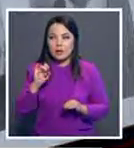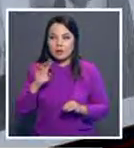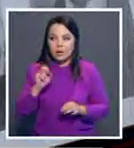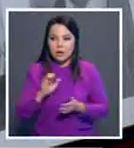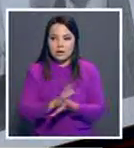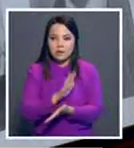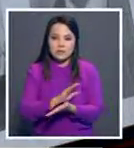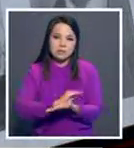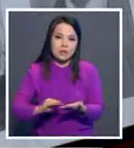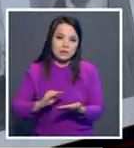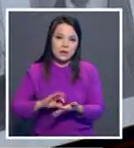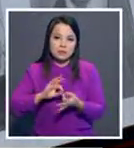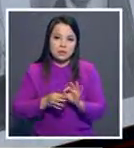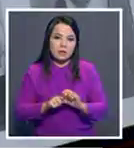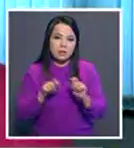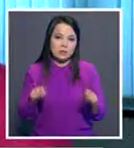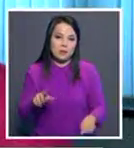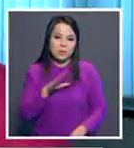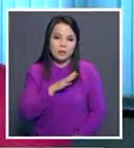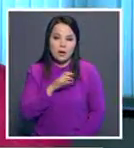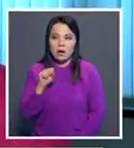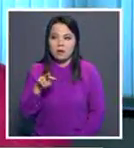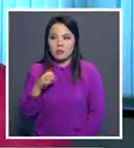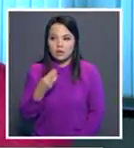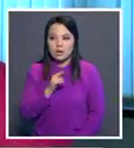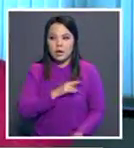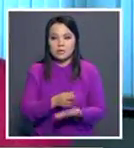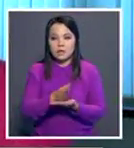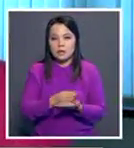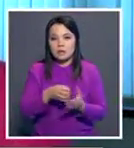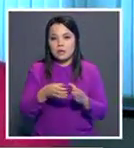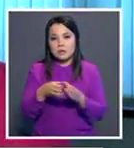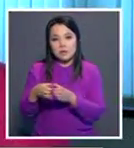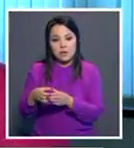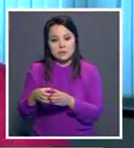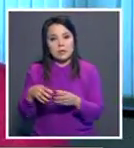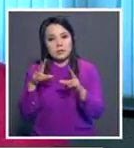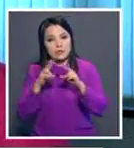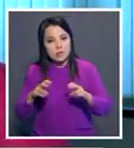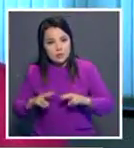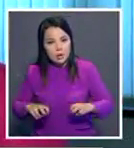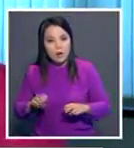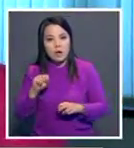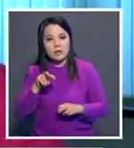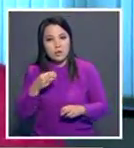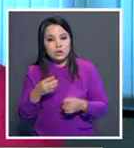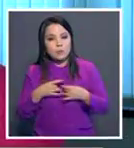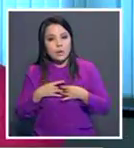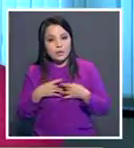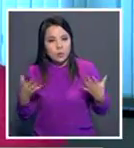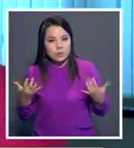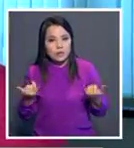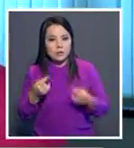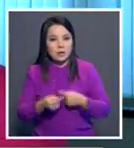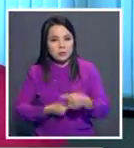туралы орамды ойларын ортаға салды. Алаш қайраткерлерін зерттеу, алаш мерейтойын тойлау